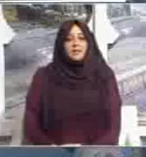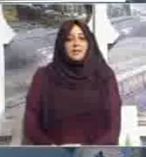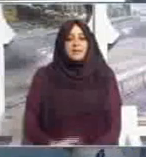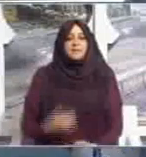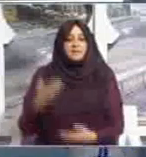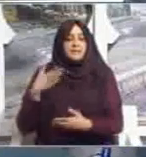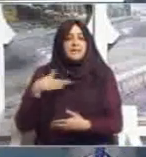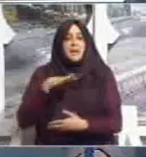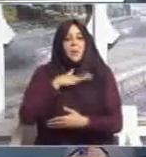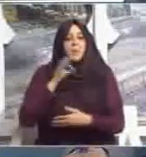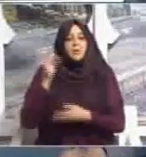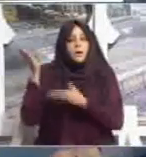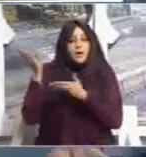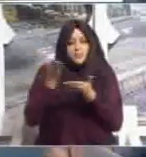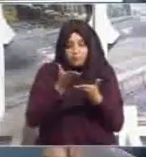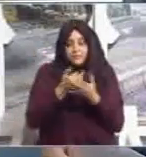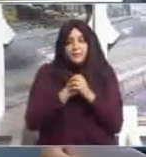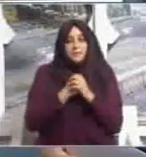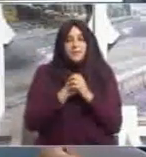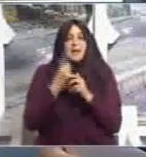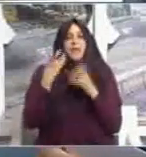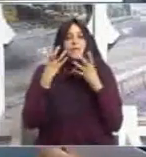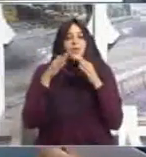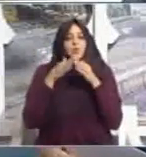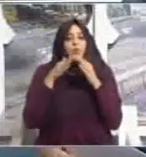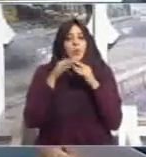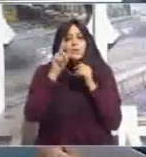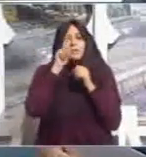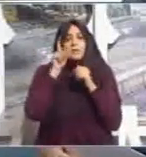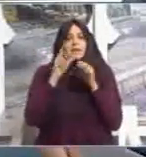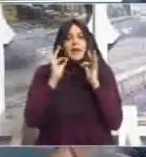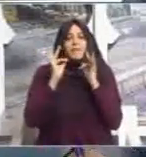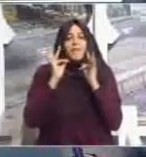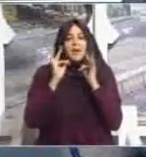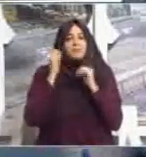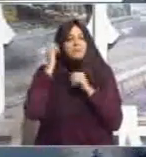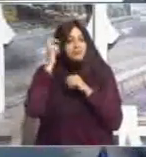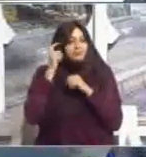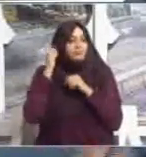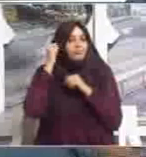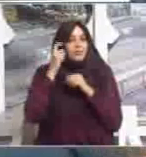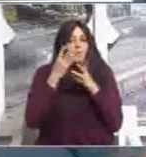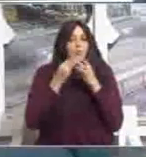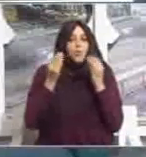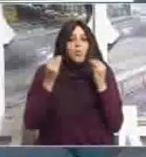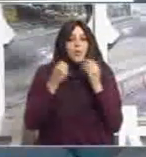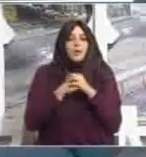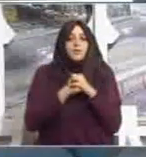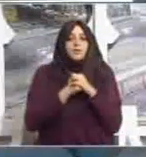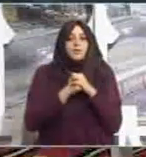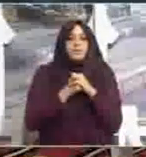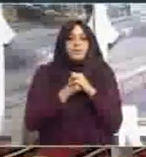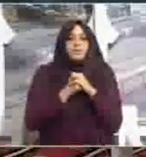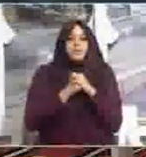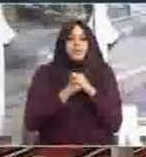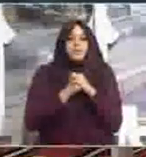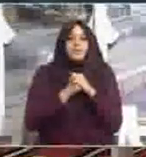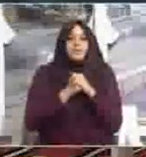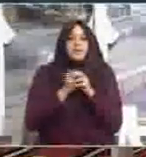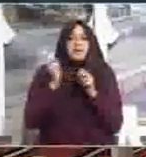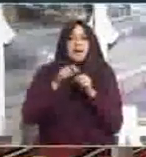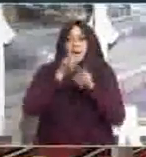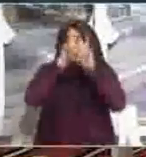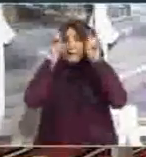عايشك. تفضلي أخي من فضلك، حبيت نستفسر على أمر ولا يقرقني شوية، وهو لأني إنسانة متحصلة